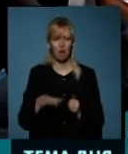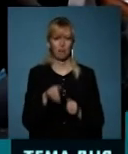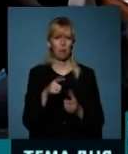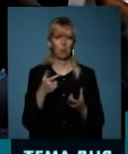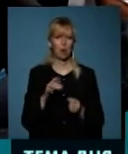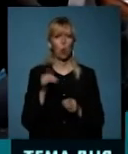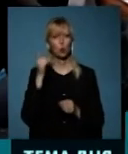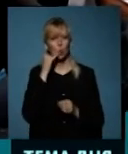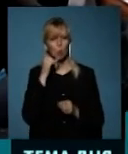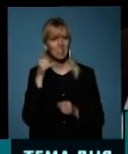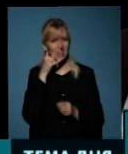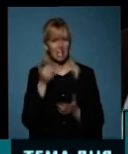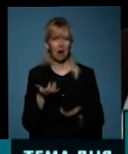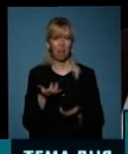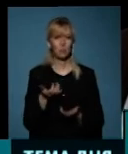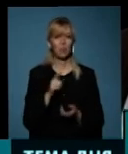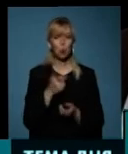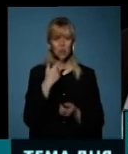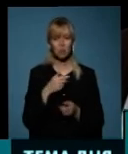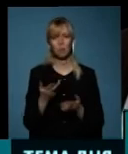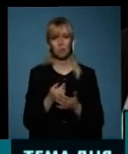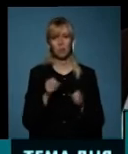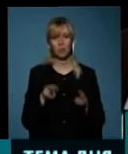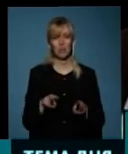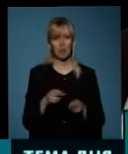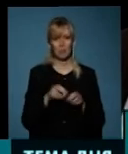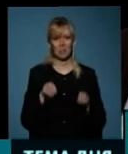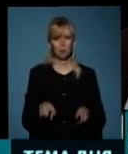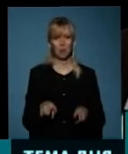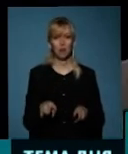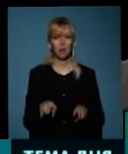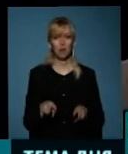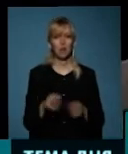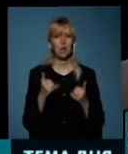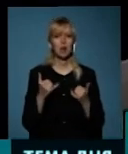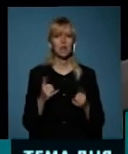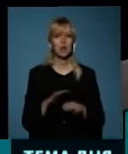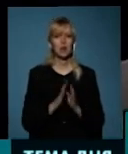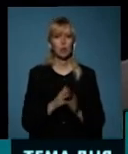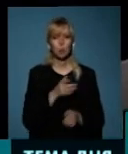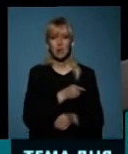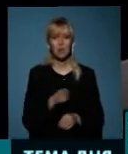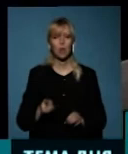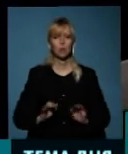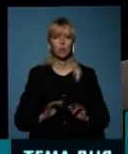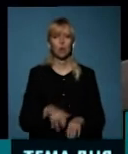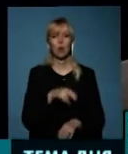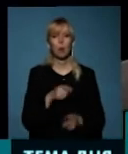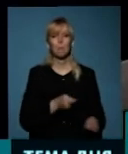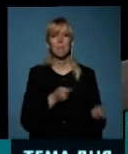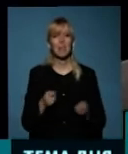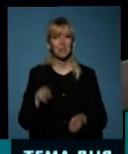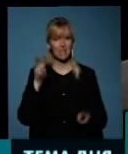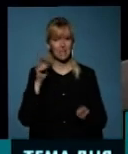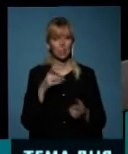по телефонним дзвінкам. Вони себе наражають на небезпеку. От, пане Валерій, зараз загалом триває операція «Перевізник»,